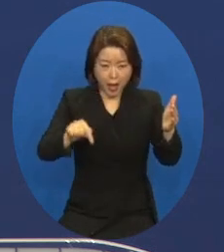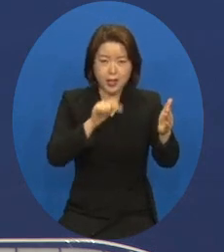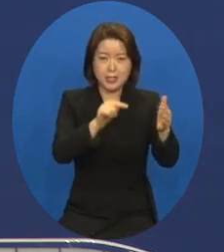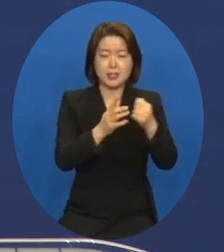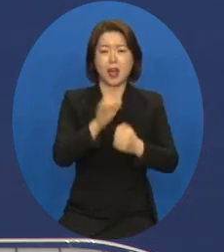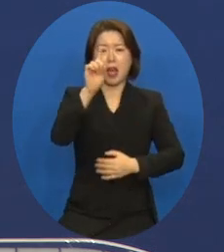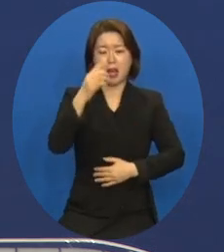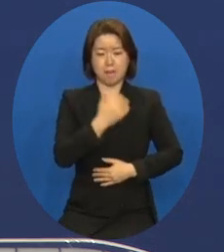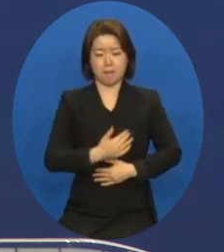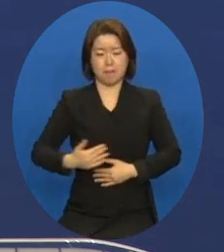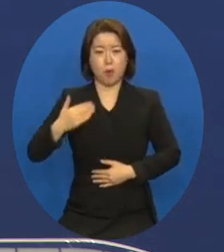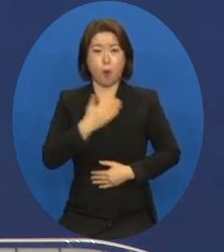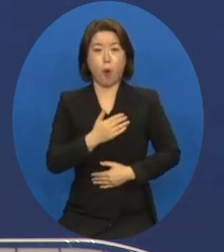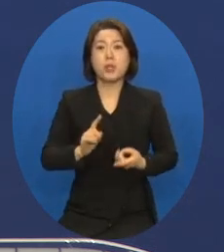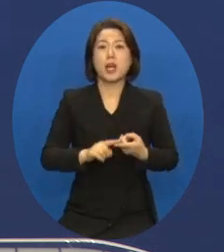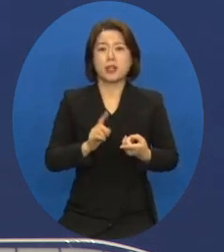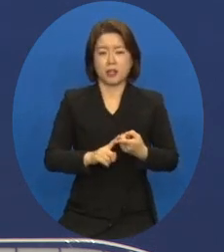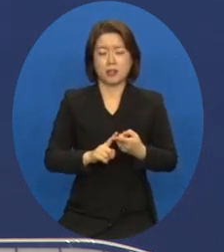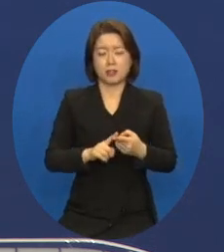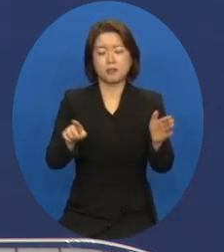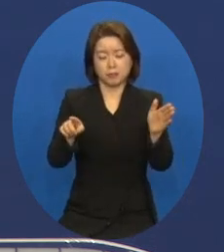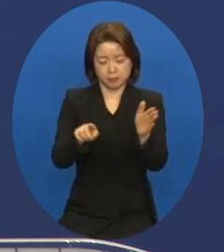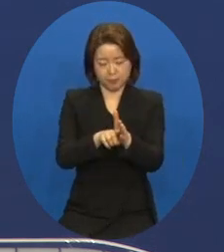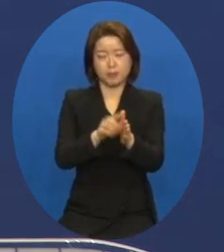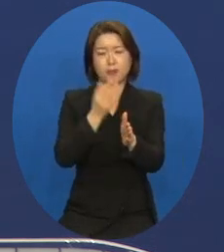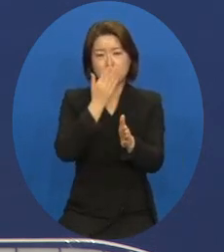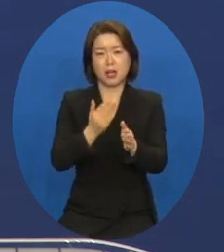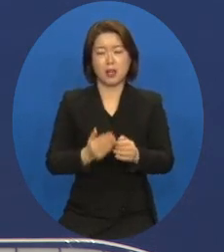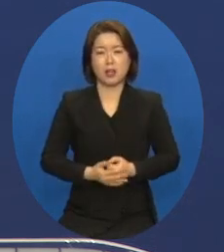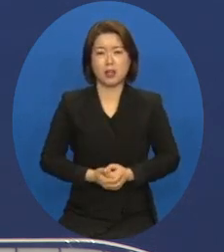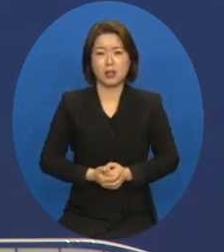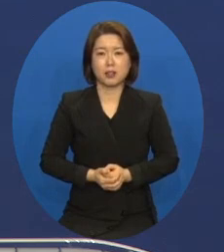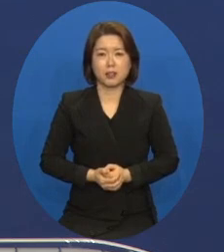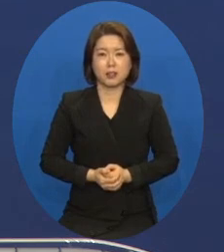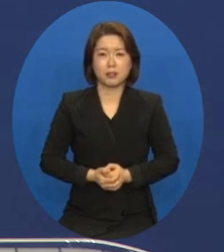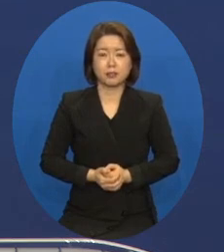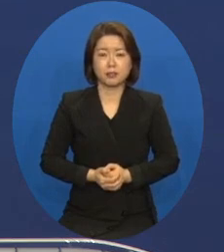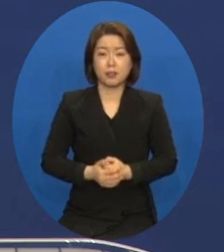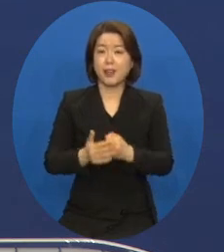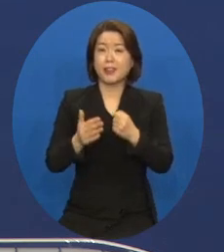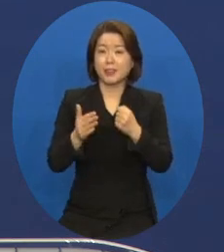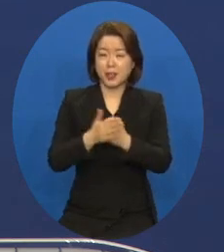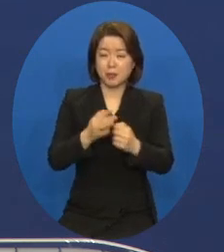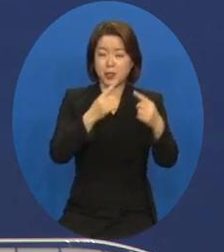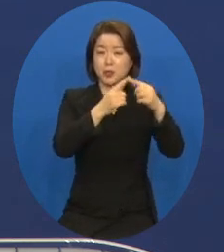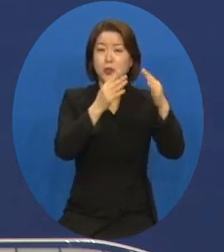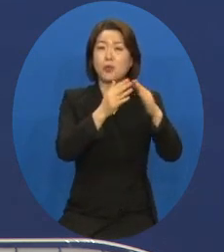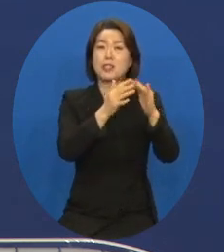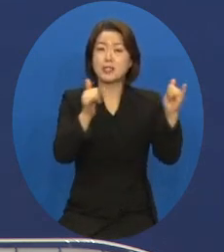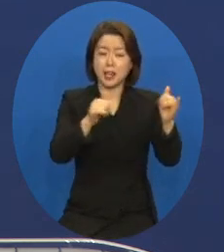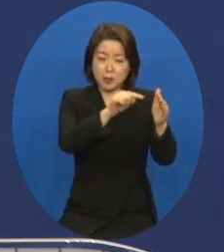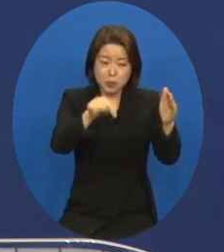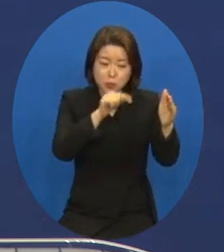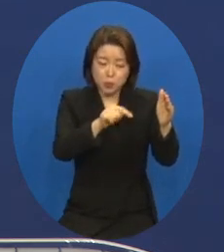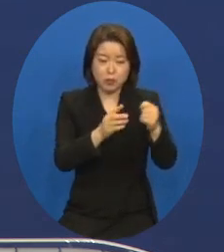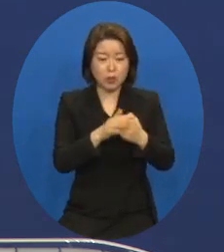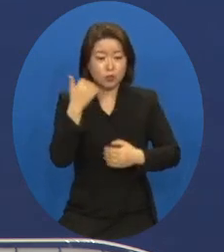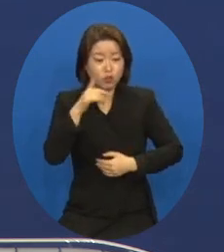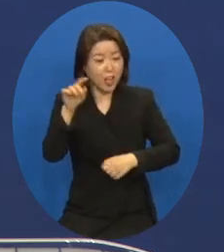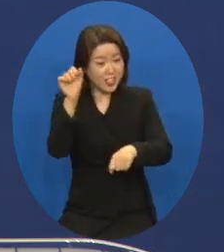몸이라는 사실을 믿었던 것입니다 그러므로 교인들 중에 누가 잘한 일이